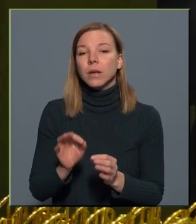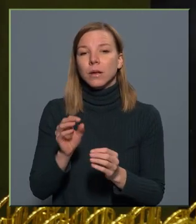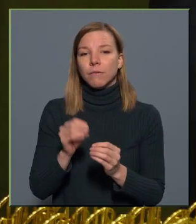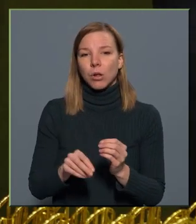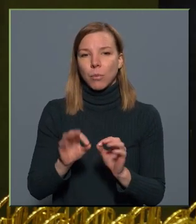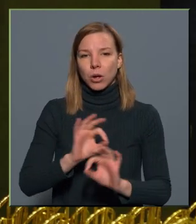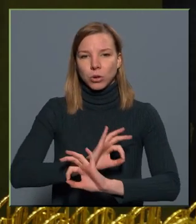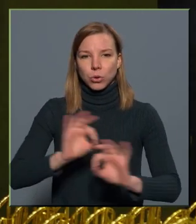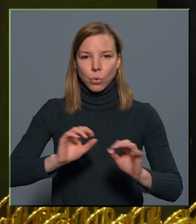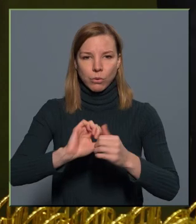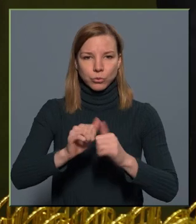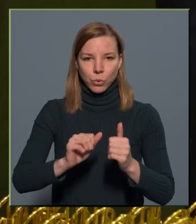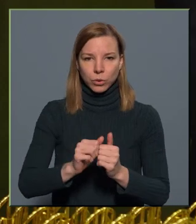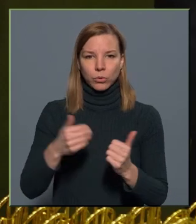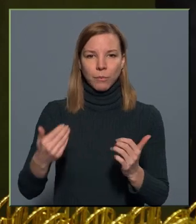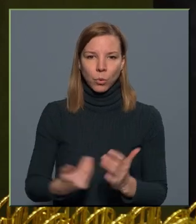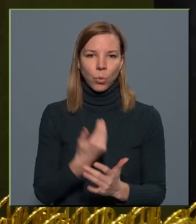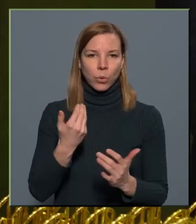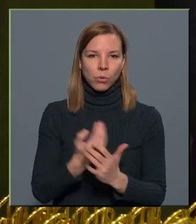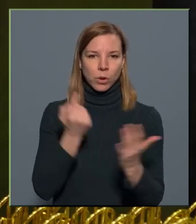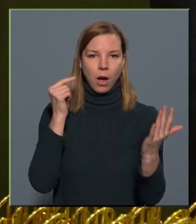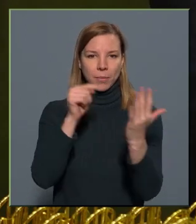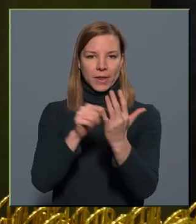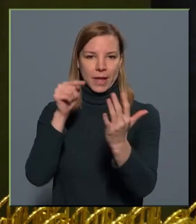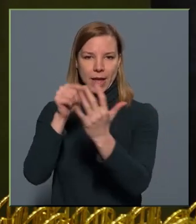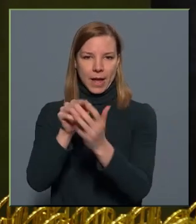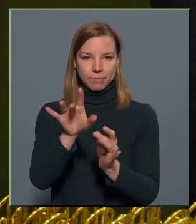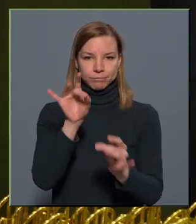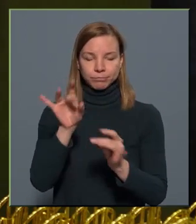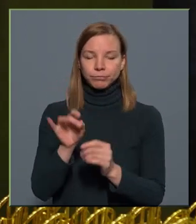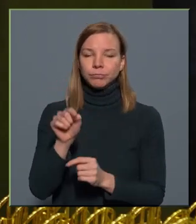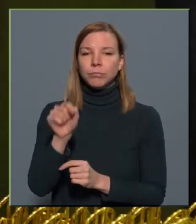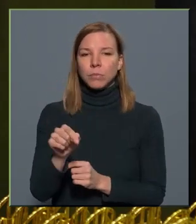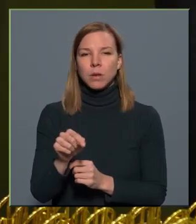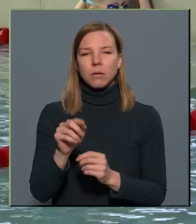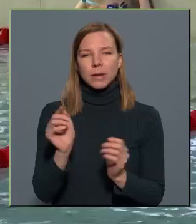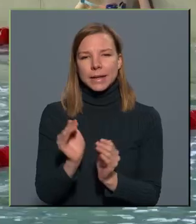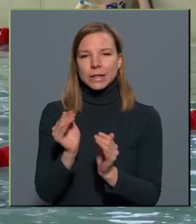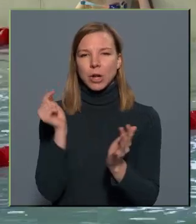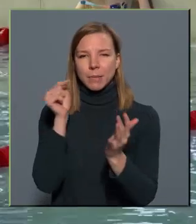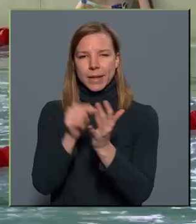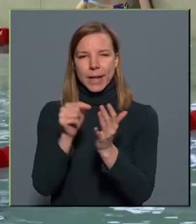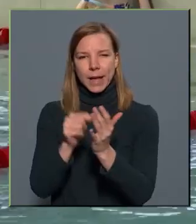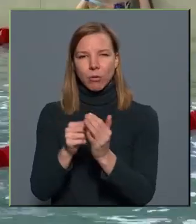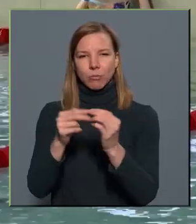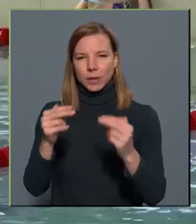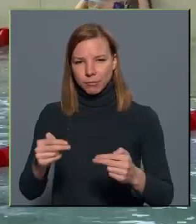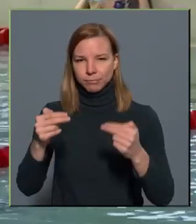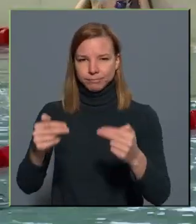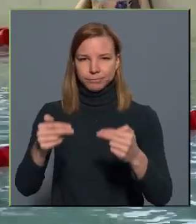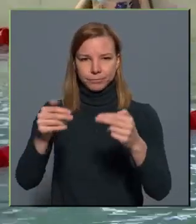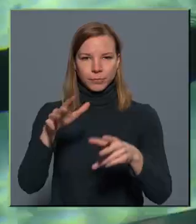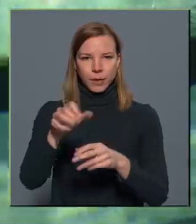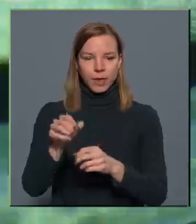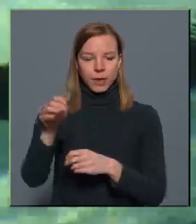újabb célokat helyez maga elé. Kis célokat, amit aztán megvalósít, és onnan megy lépésről lépésre tovább.